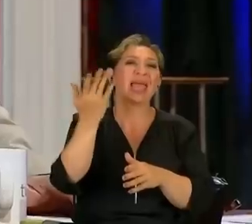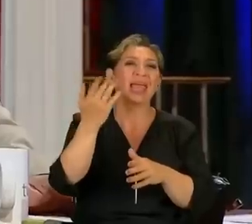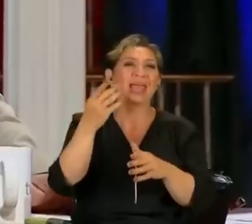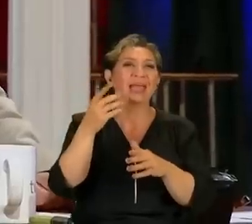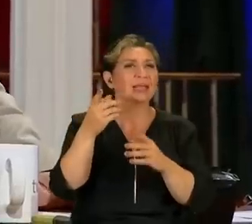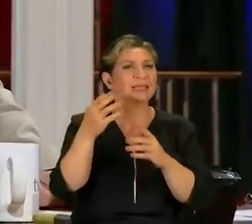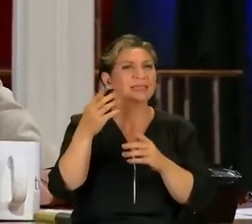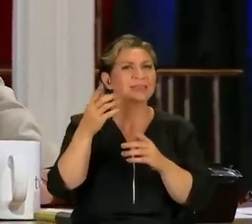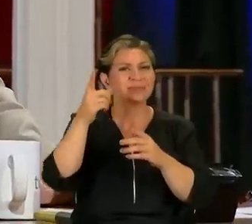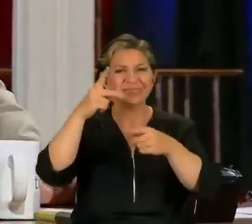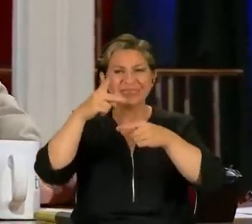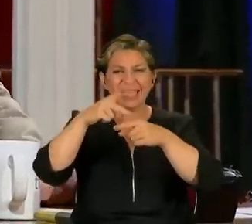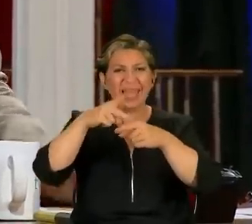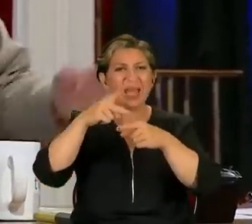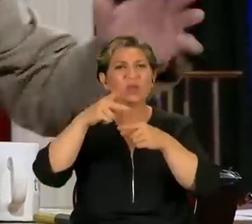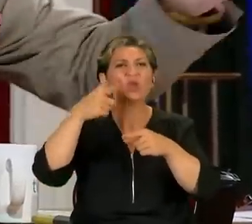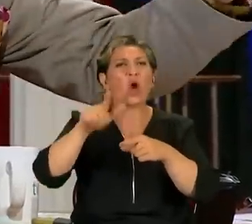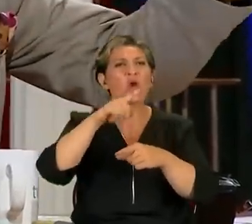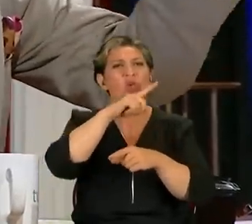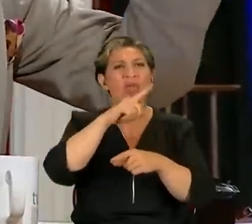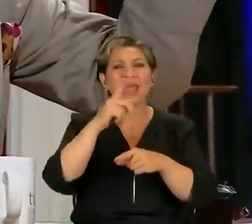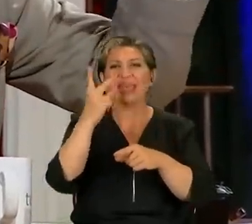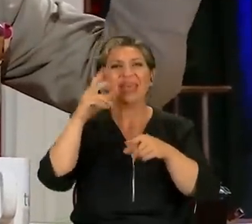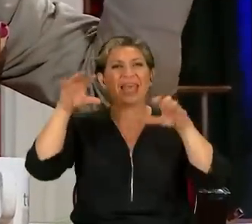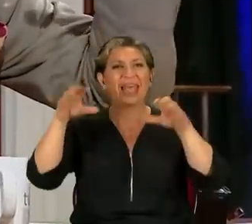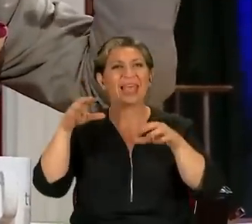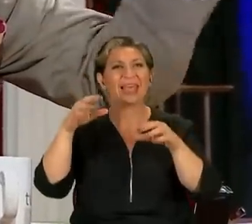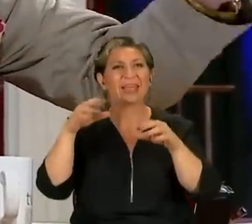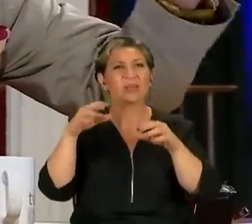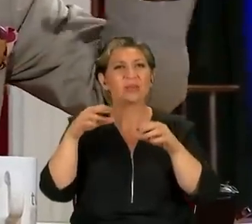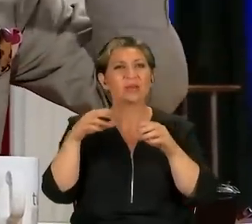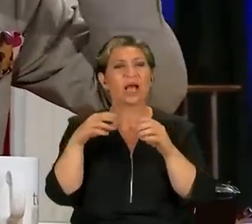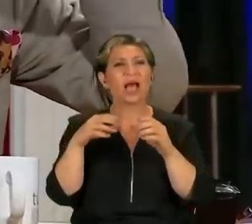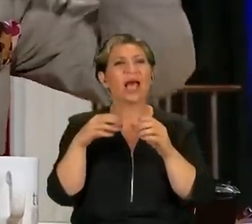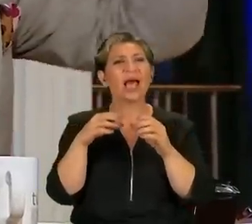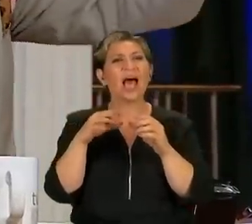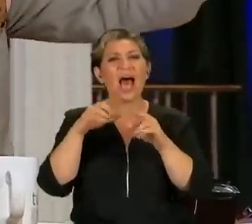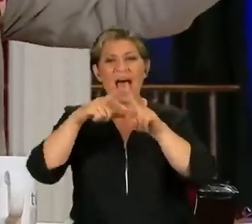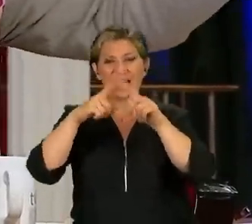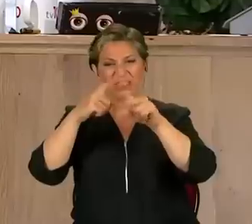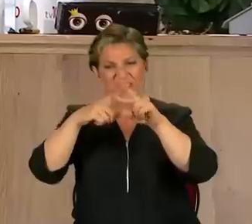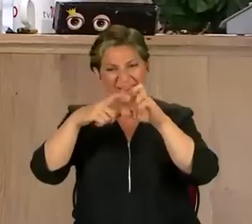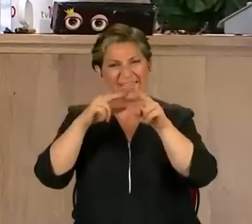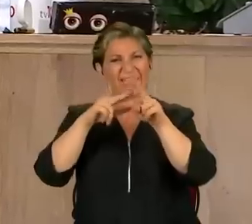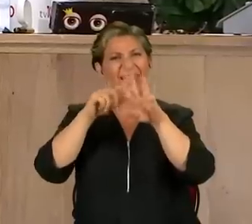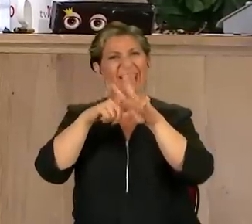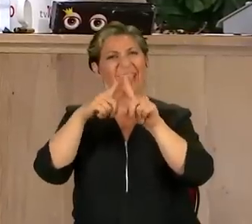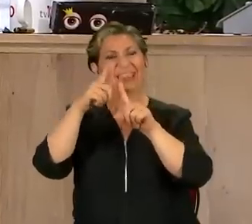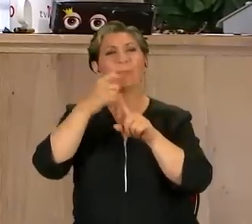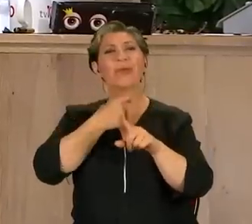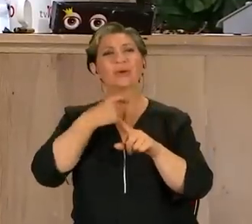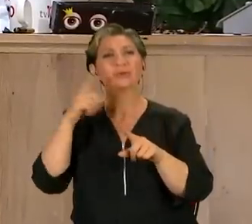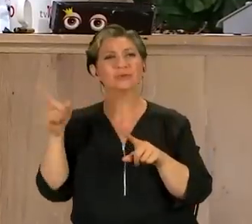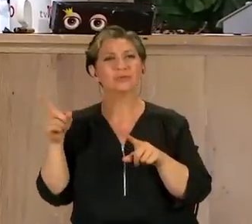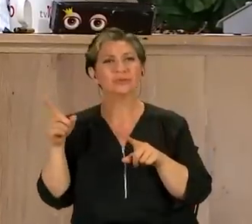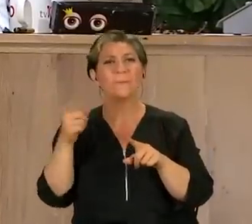ne evleri bir Zekeriya köyler çıktı ondan önce de iki evler vardı. İşte Acar kentle öbür bıdı bıdı evleri.